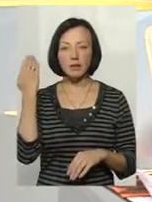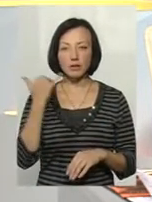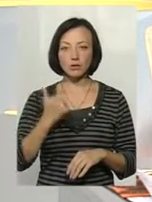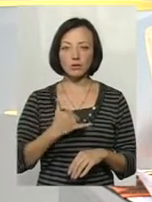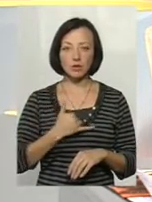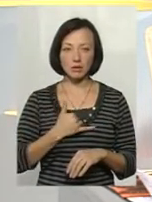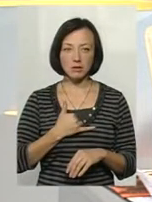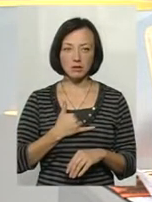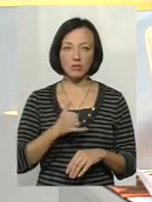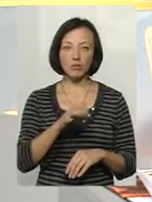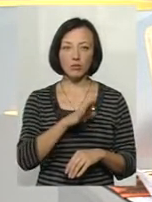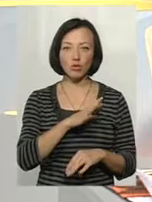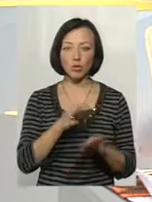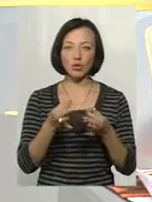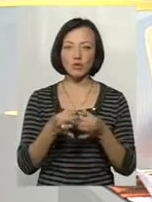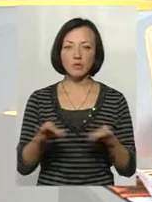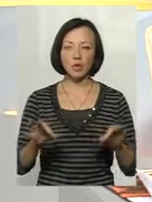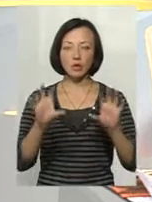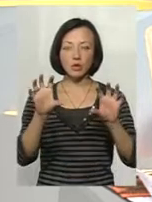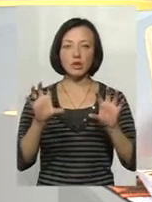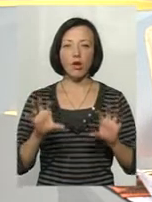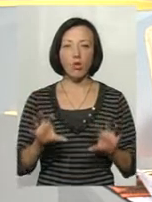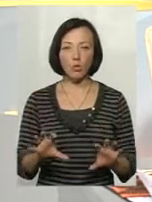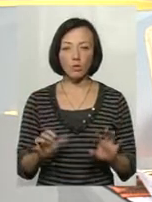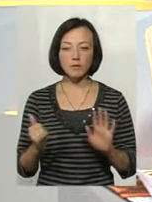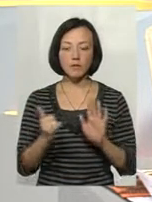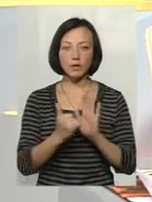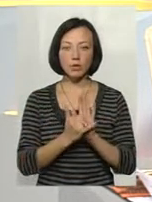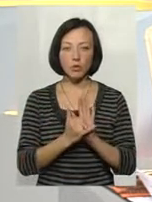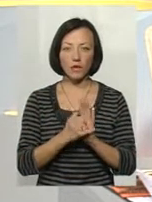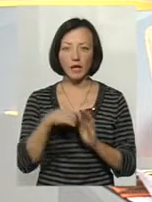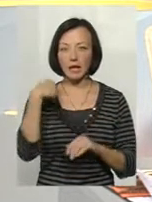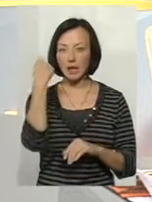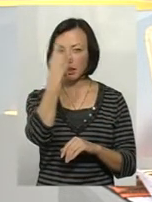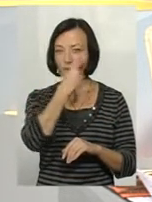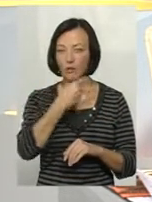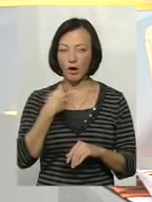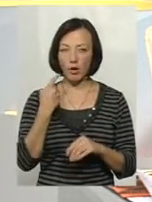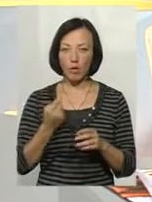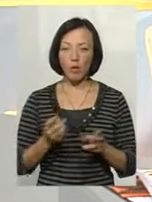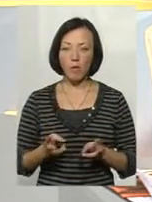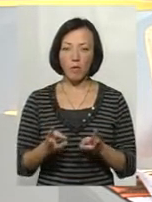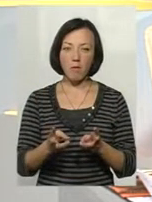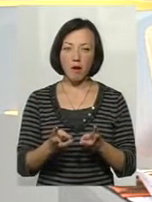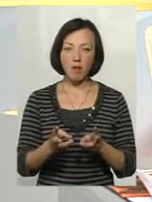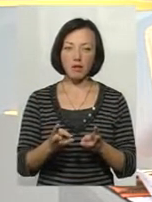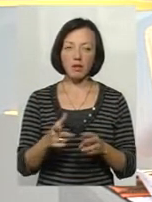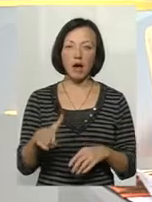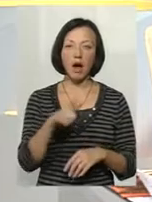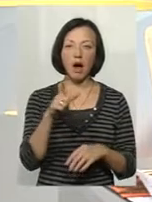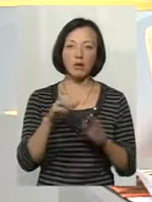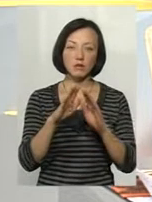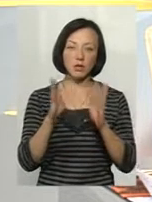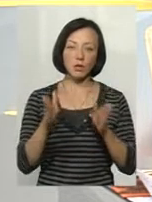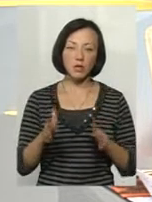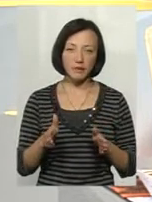нас було дозволено законодавством встановлення індивідуального опалення, індивідуальних газових